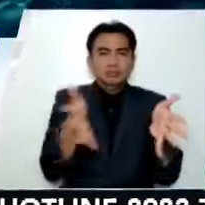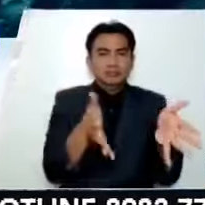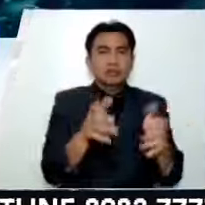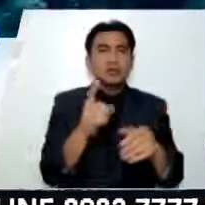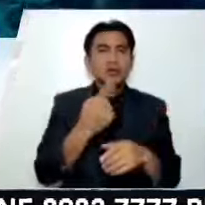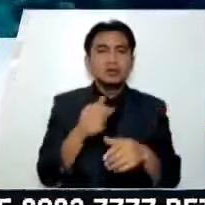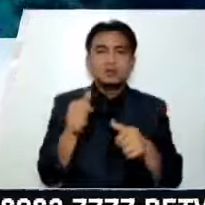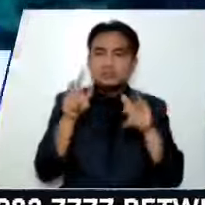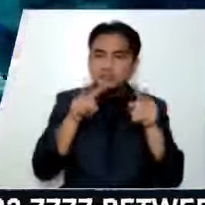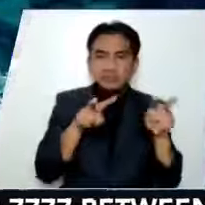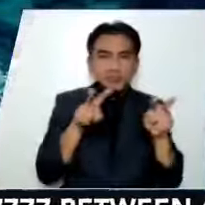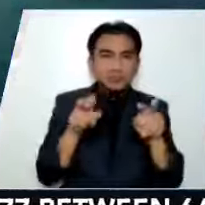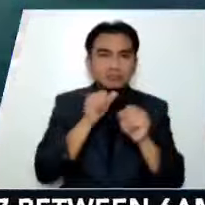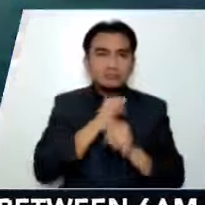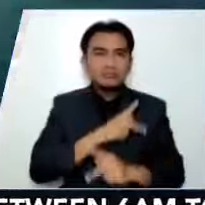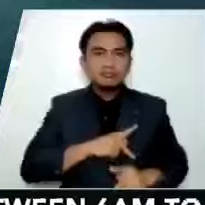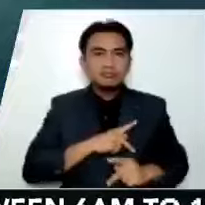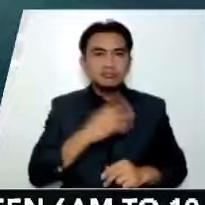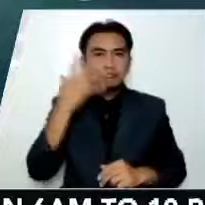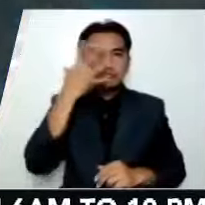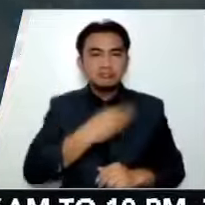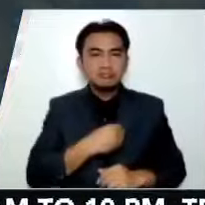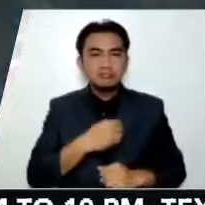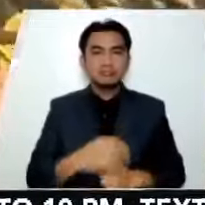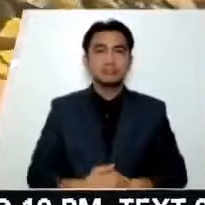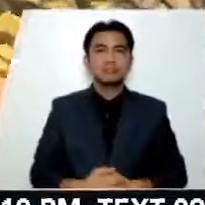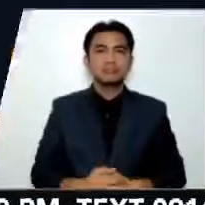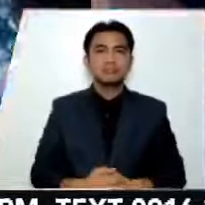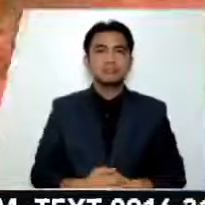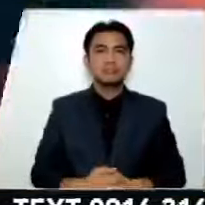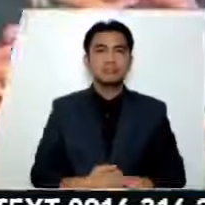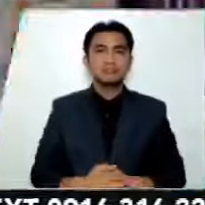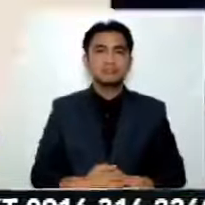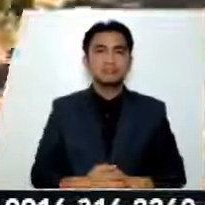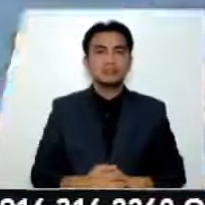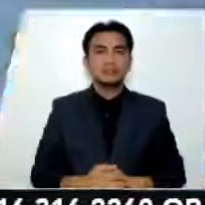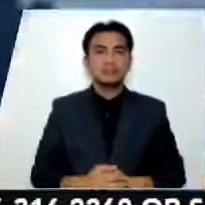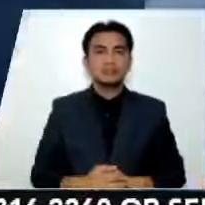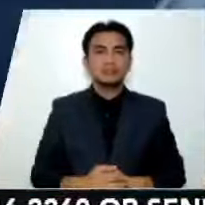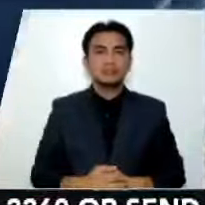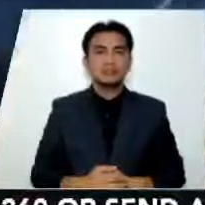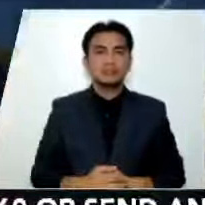lang. John Consulta, nagpapalita para sa GMA Integrated News.